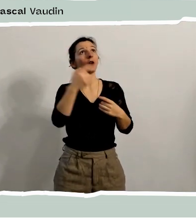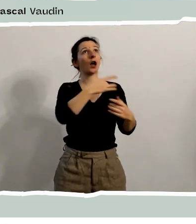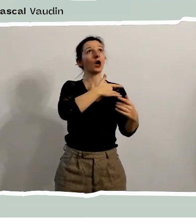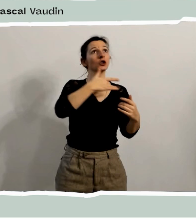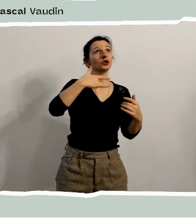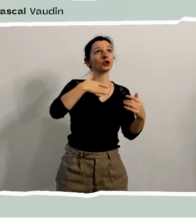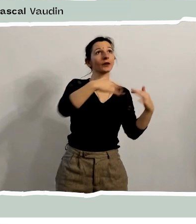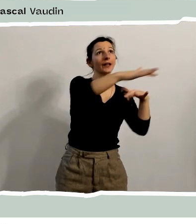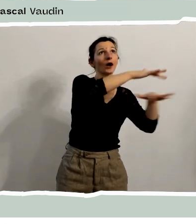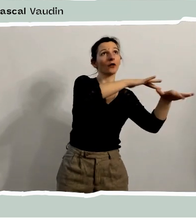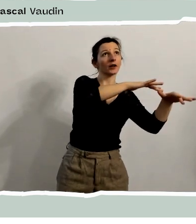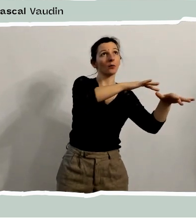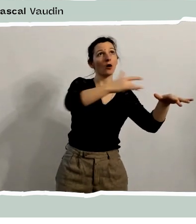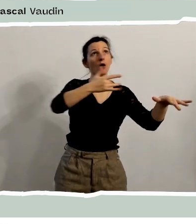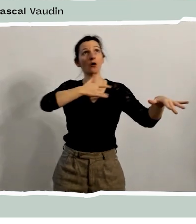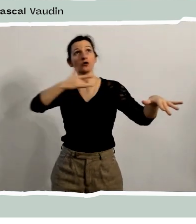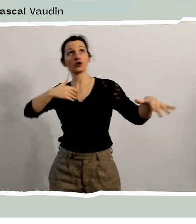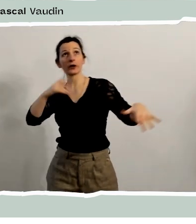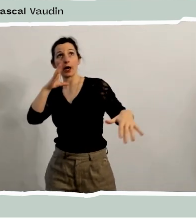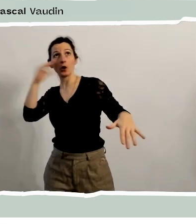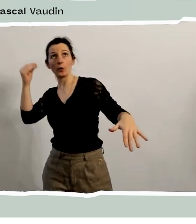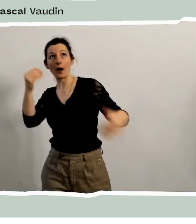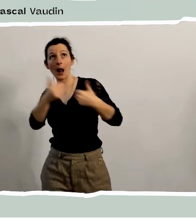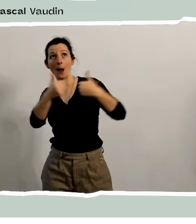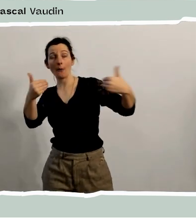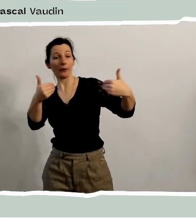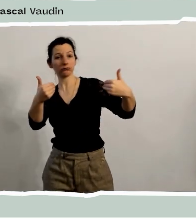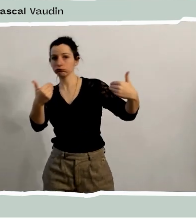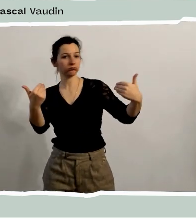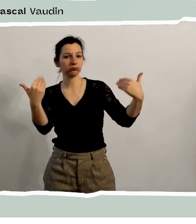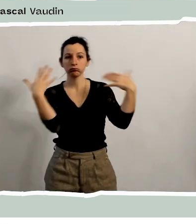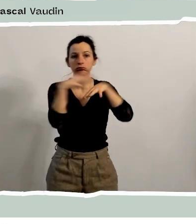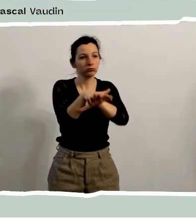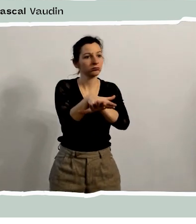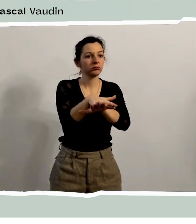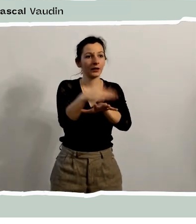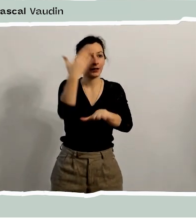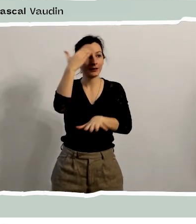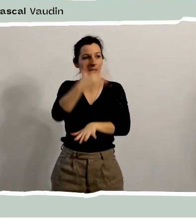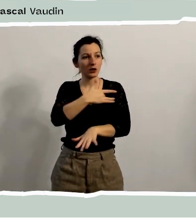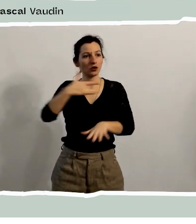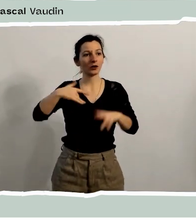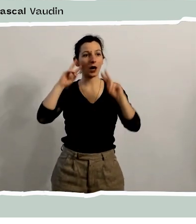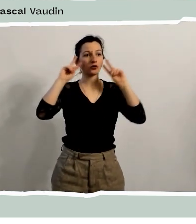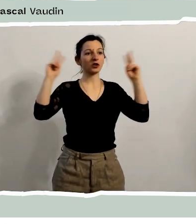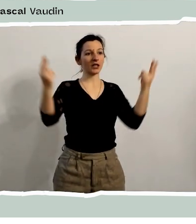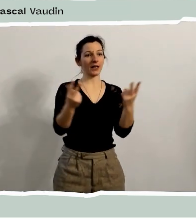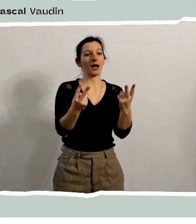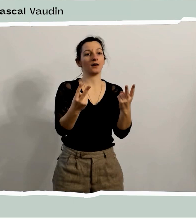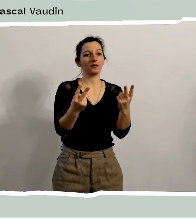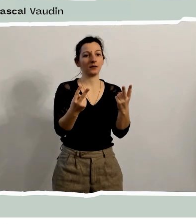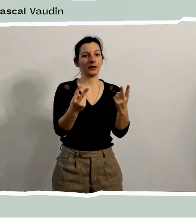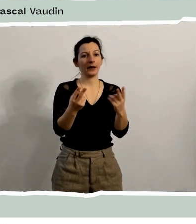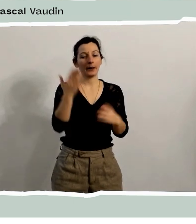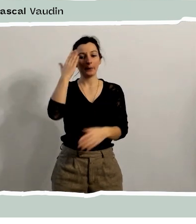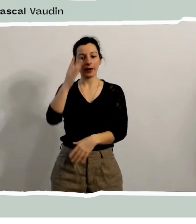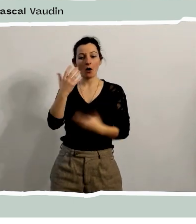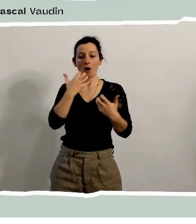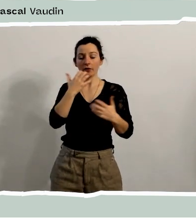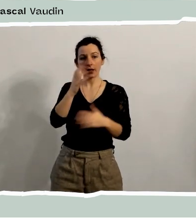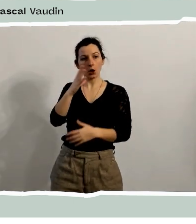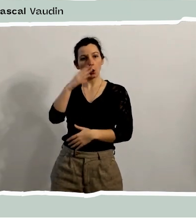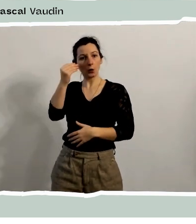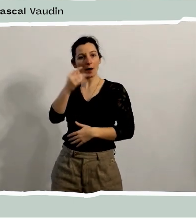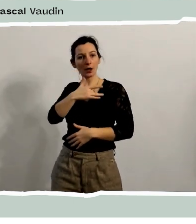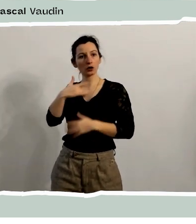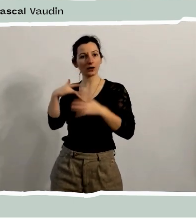la santé des autres. Tout ça, c'est imbriqué. On parle maintenant d'une seule santé et on considère que pour que l'homme soit en bonne santé, il